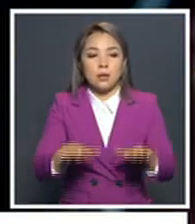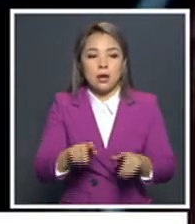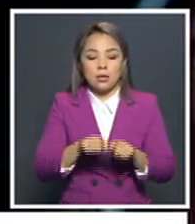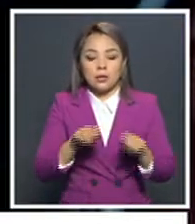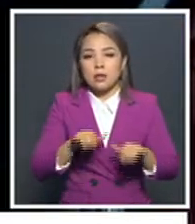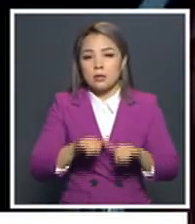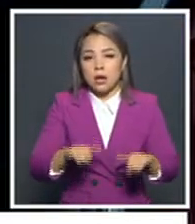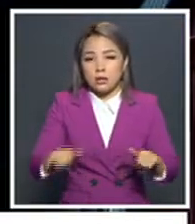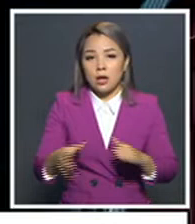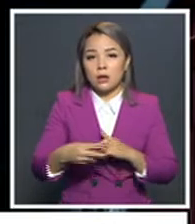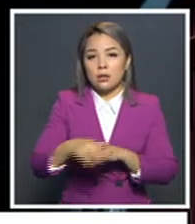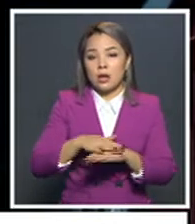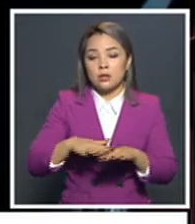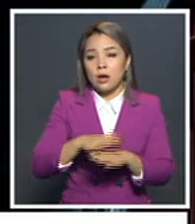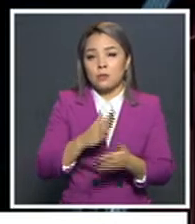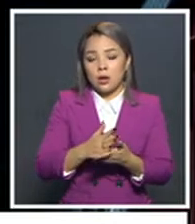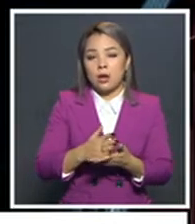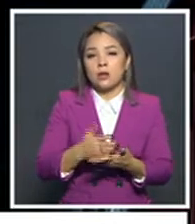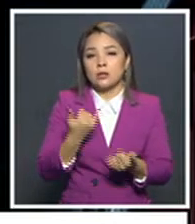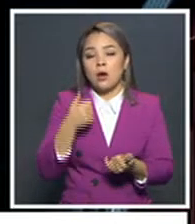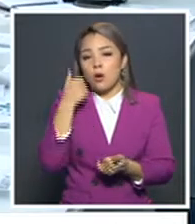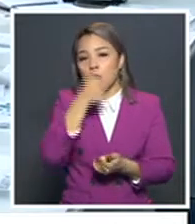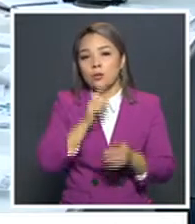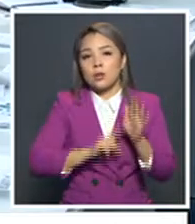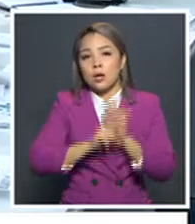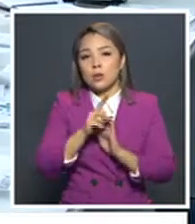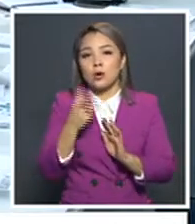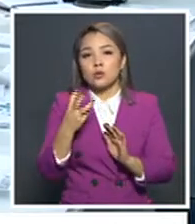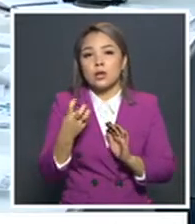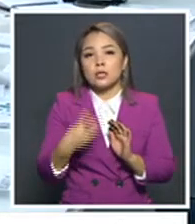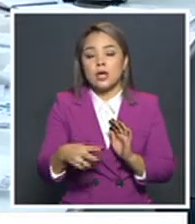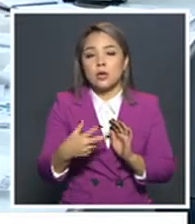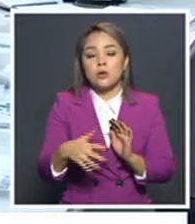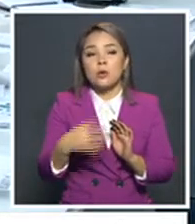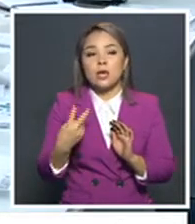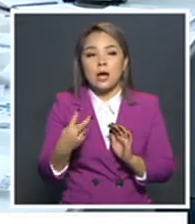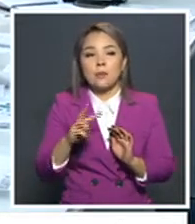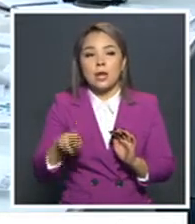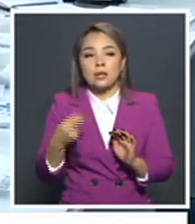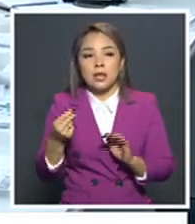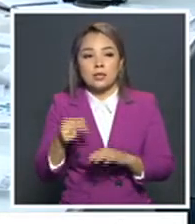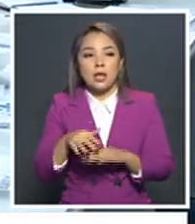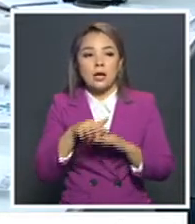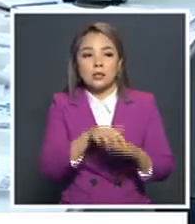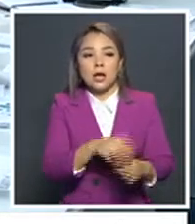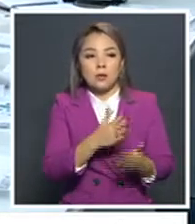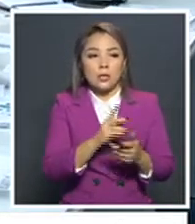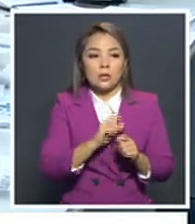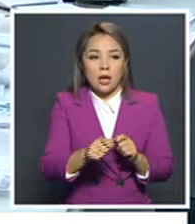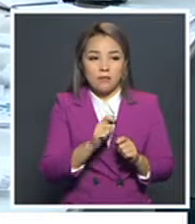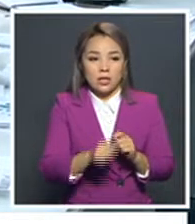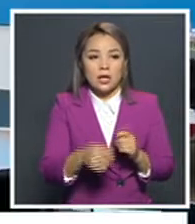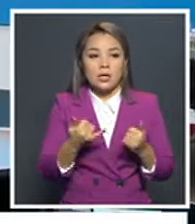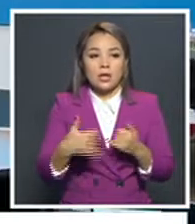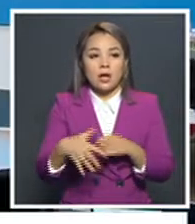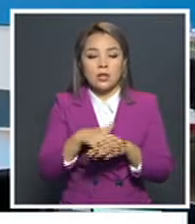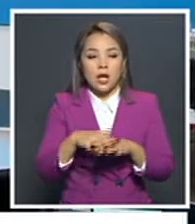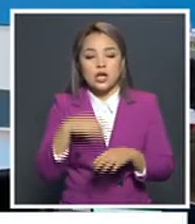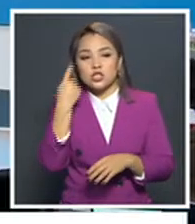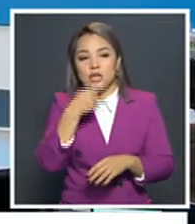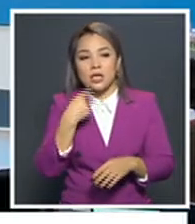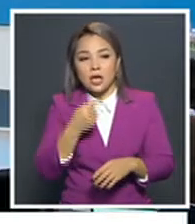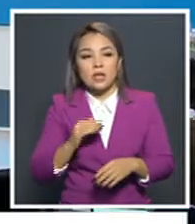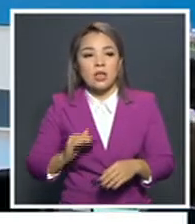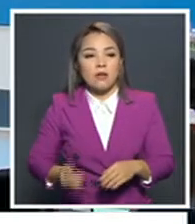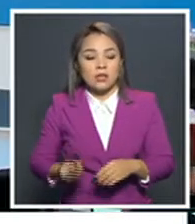бері өңір экономикасына 352 миллиард теңге инвестиция тартылған. Бұл қаржының 75%-ы жеке